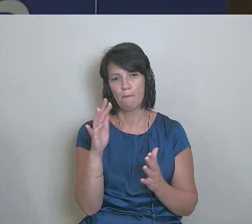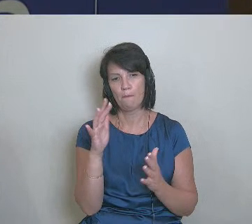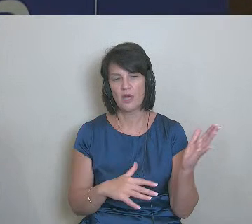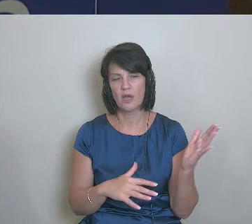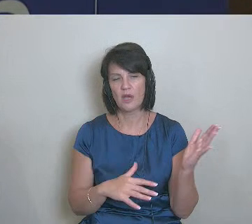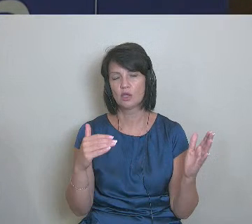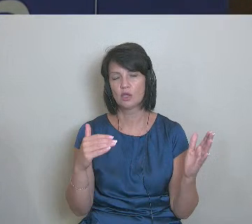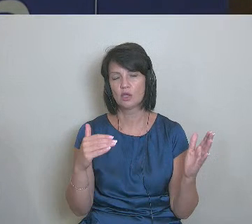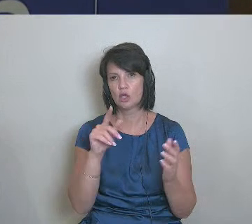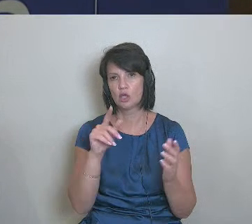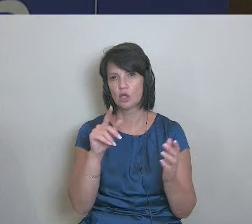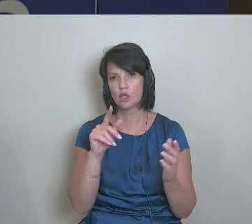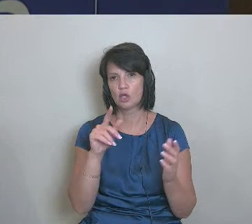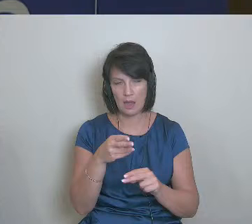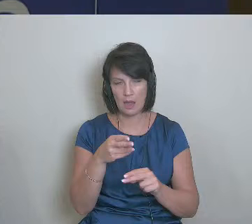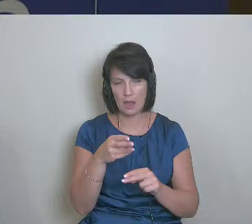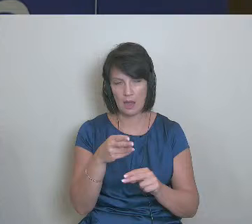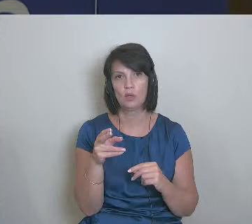буде.